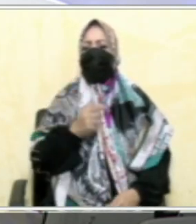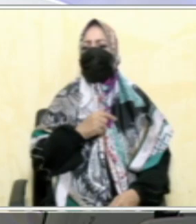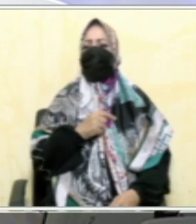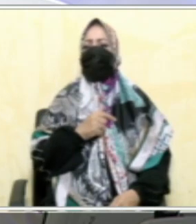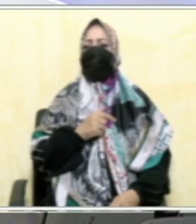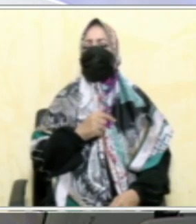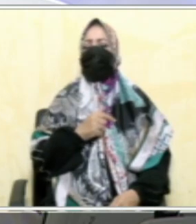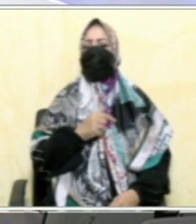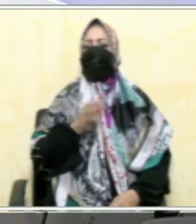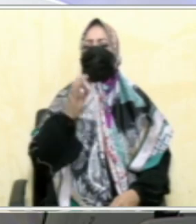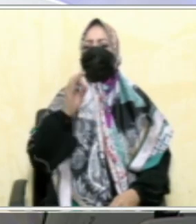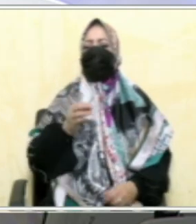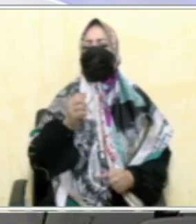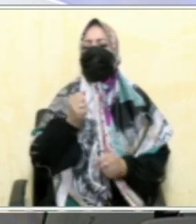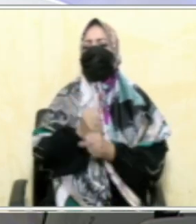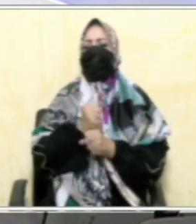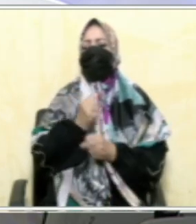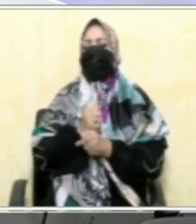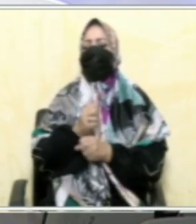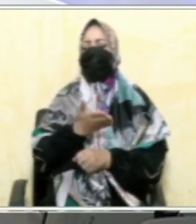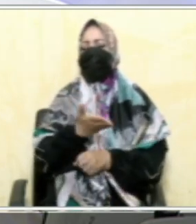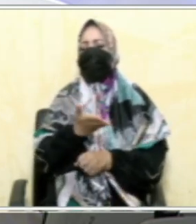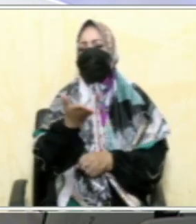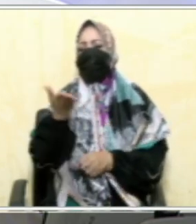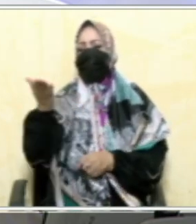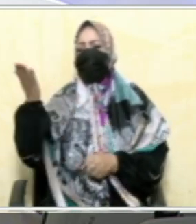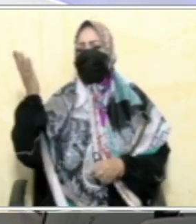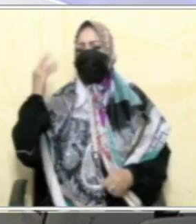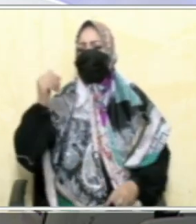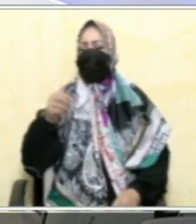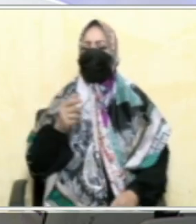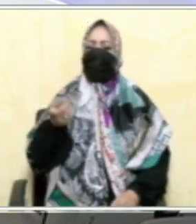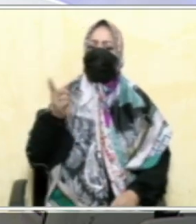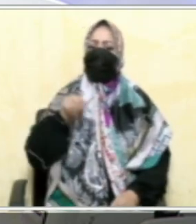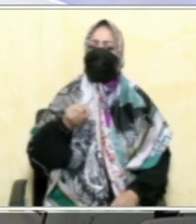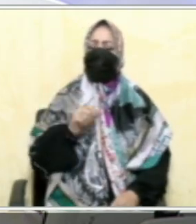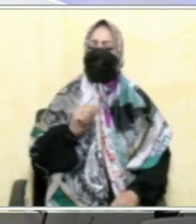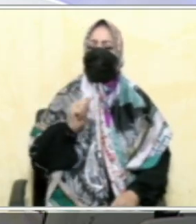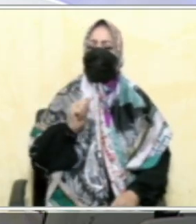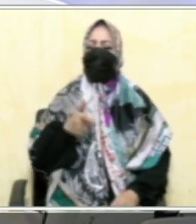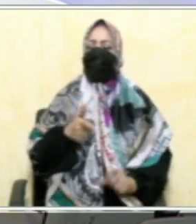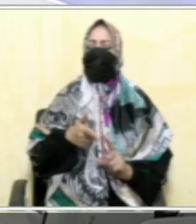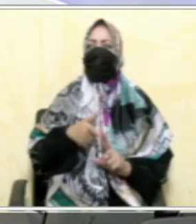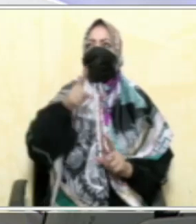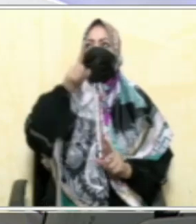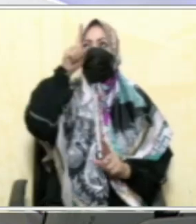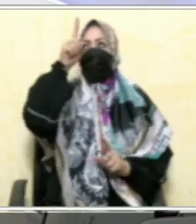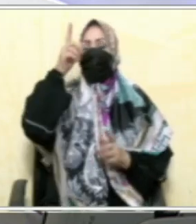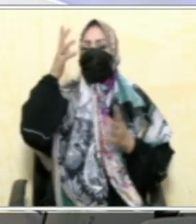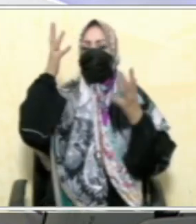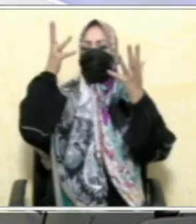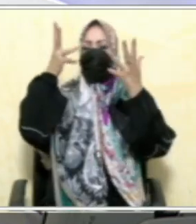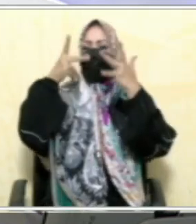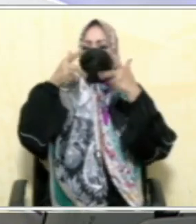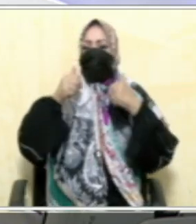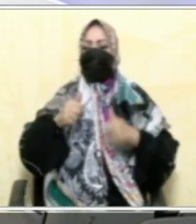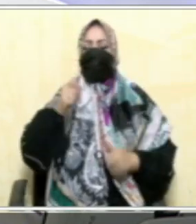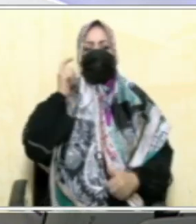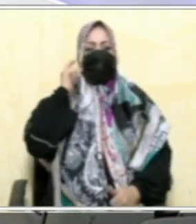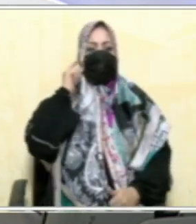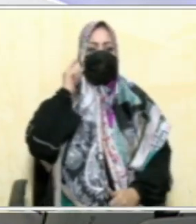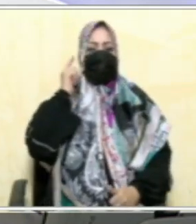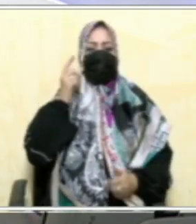أن يهيئ من يسمع هذا الكلام فينتفع به. أول شيء نعاني منه من